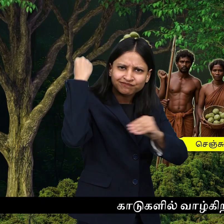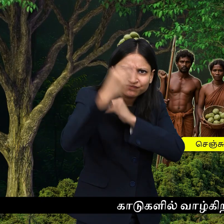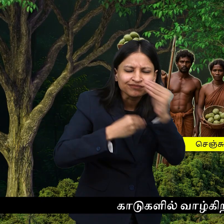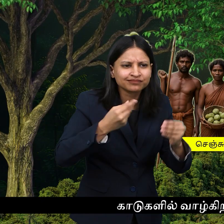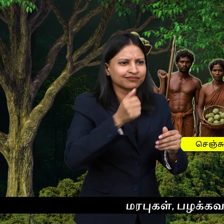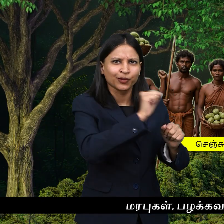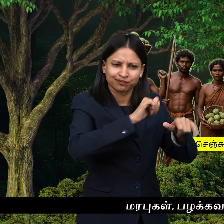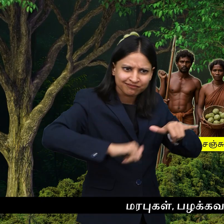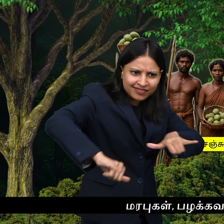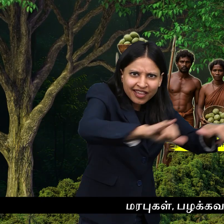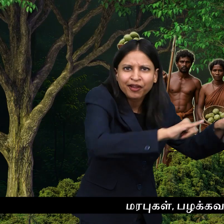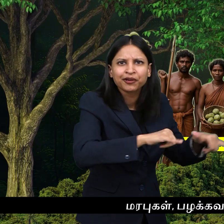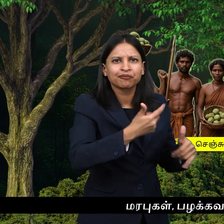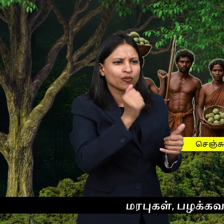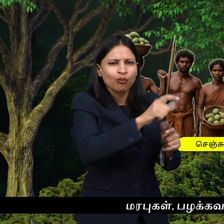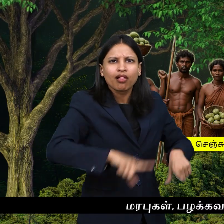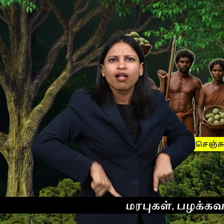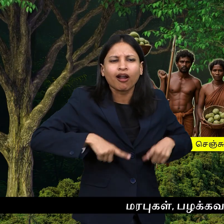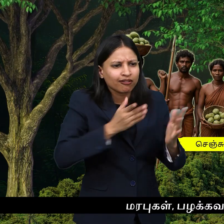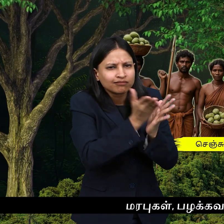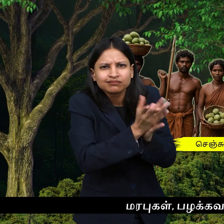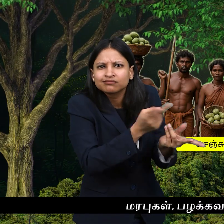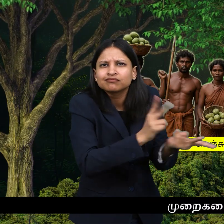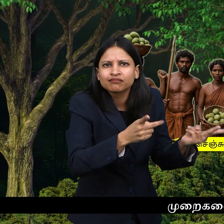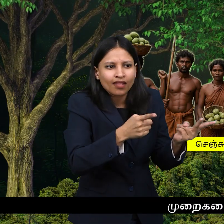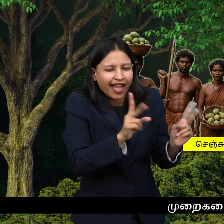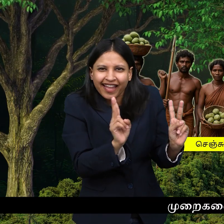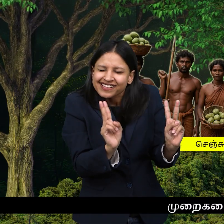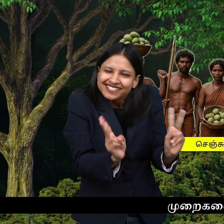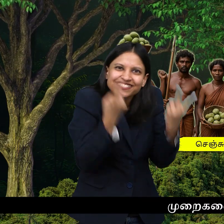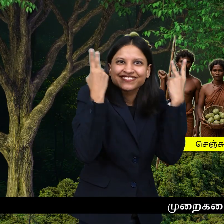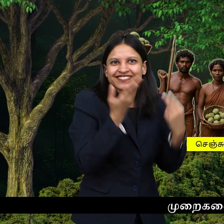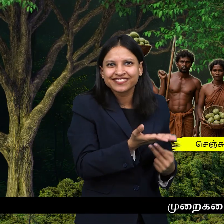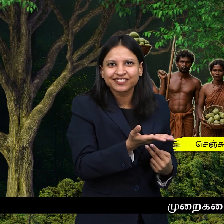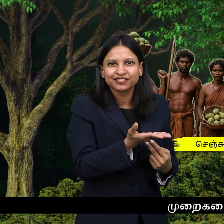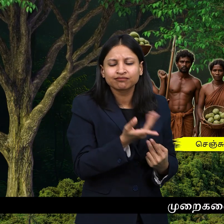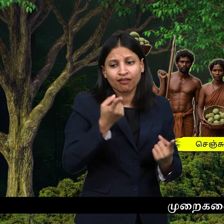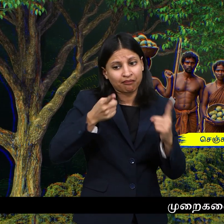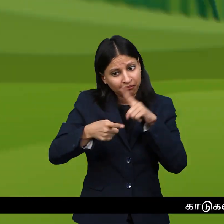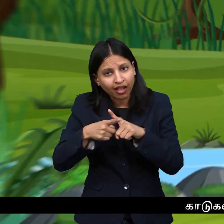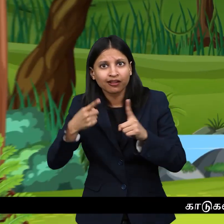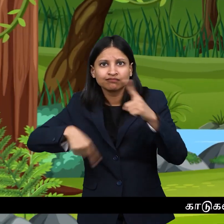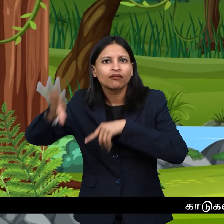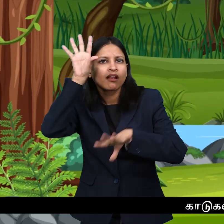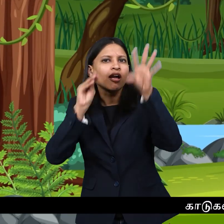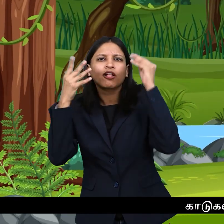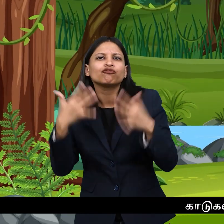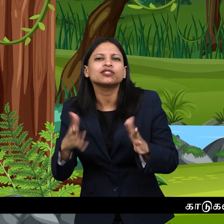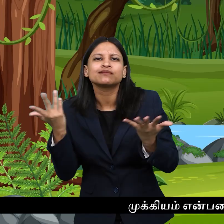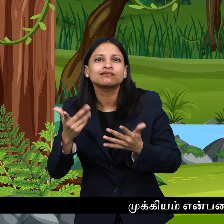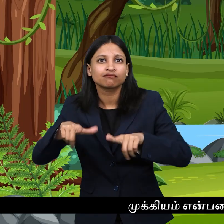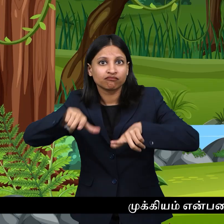வாழ்கிறார்கள் மற்றும் தனித்துவமான மரபுகள், பழக்க வழக்கங்கள் மற்றும் வாழ்க்கை முறைகளை கொண்டுள்ளனர். காடுகள்